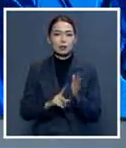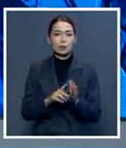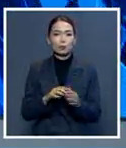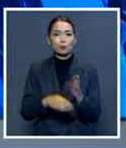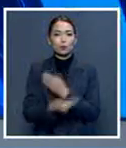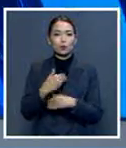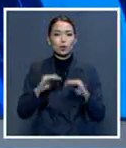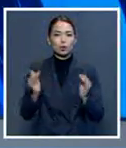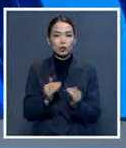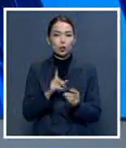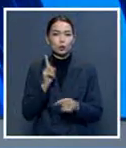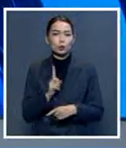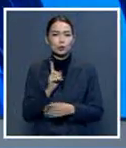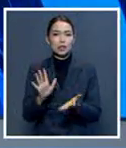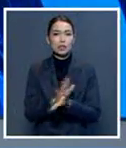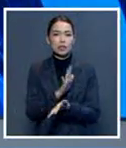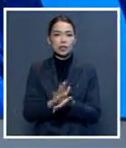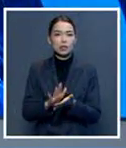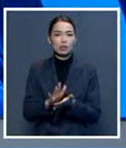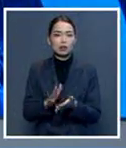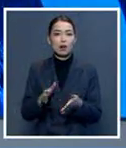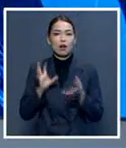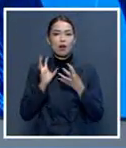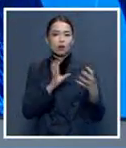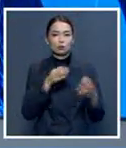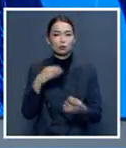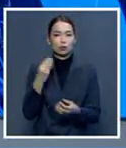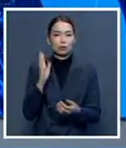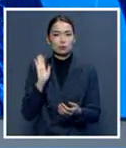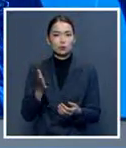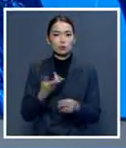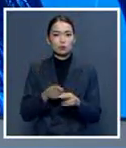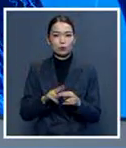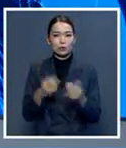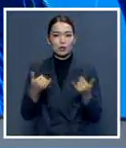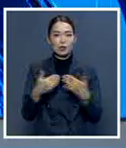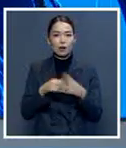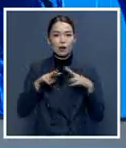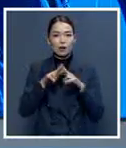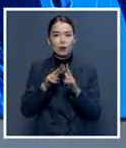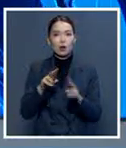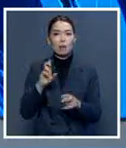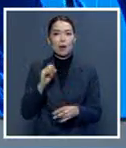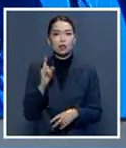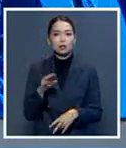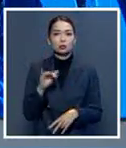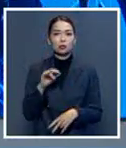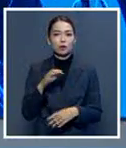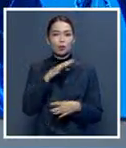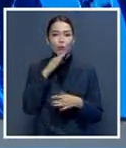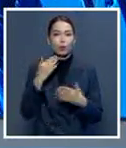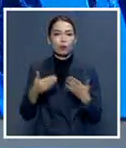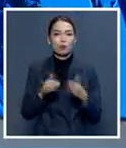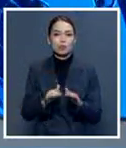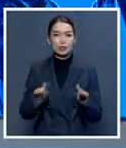шектеулі азаматтардың күтушілері тегін жолақымен қамтамасыз етіледі. Бұл туралы Елорда әкімі Бақыт Сұлтанов көппалалы аналармен кездесу